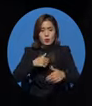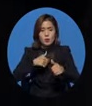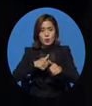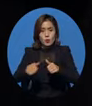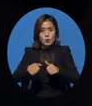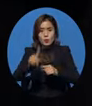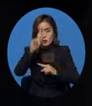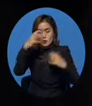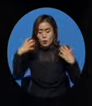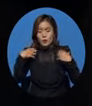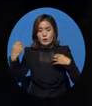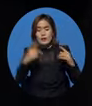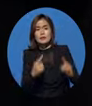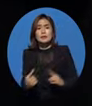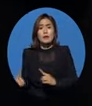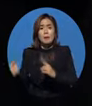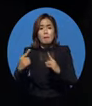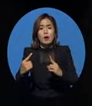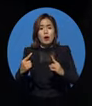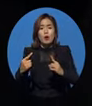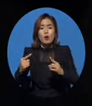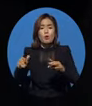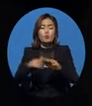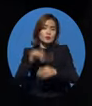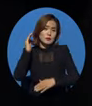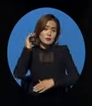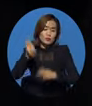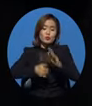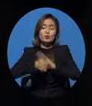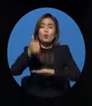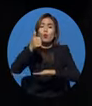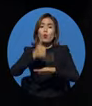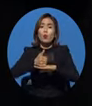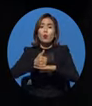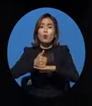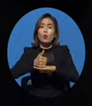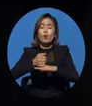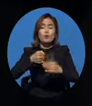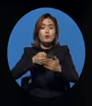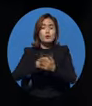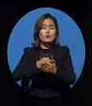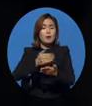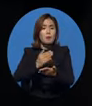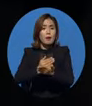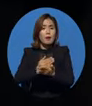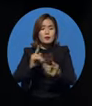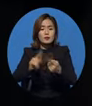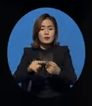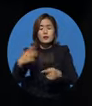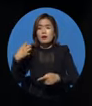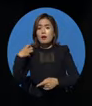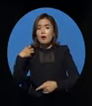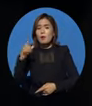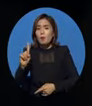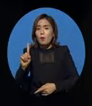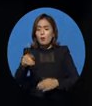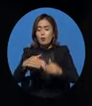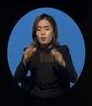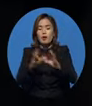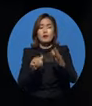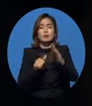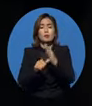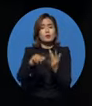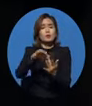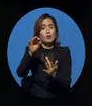재창출 5 또 문제는 정부의 성공을 길로 갈 수 있느냐 없느냐 이것을 어 그 역할은 가장 중요한 당 대표를 뽑는